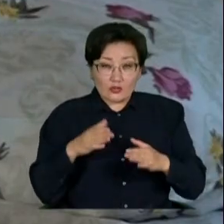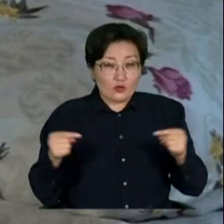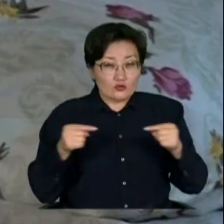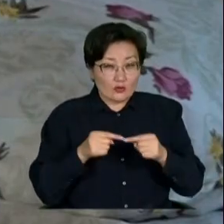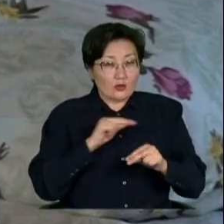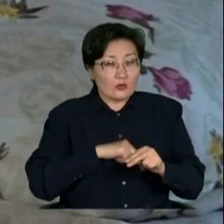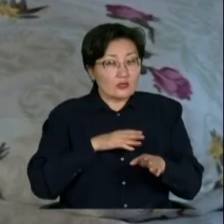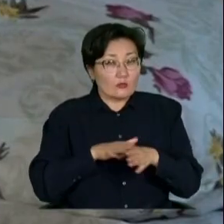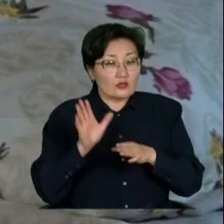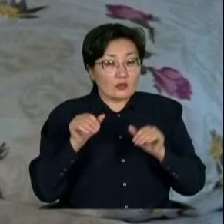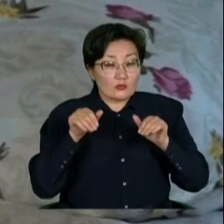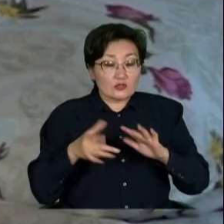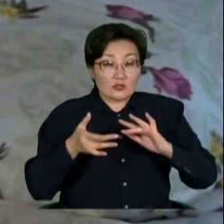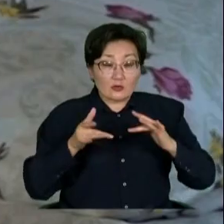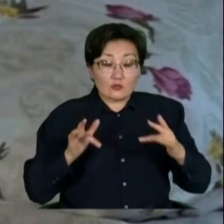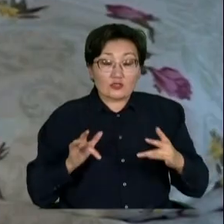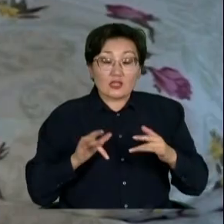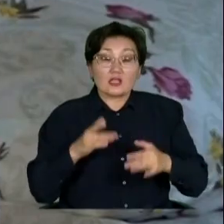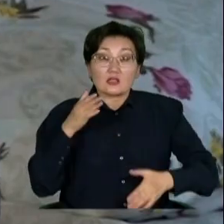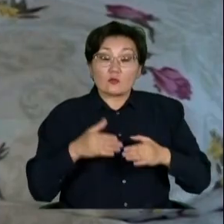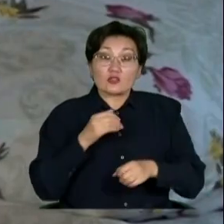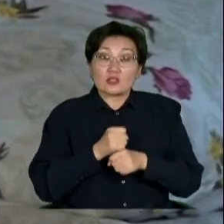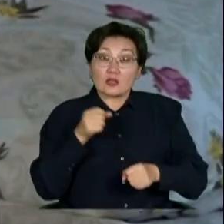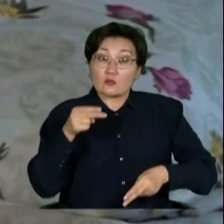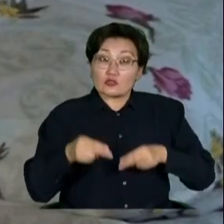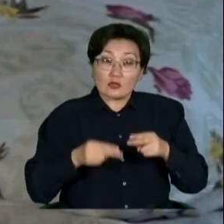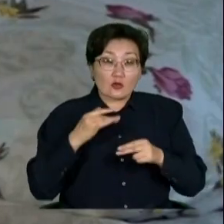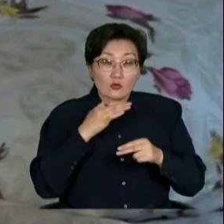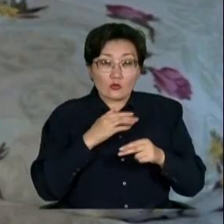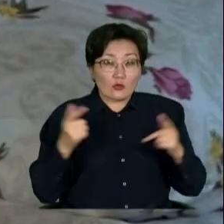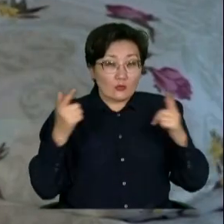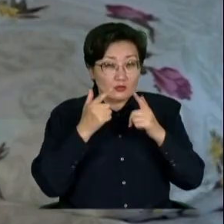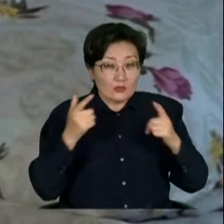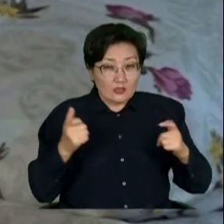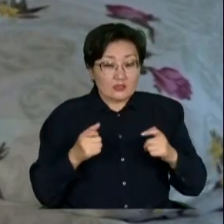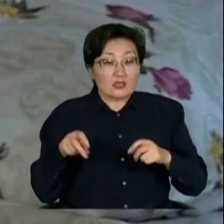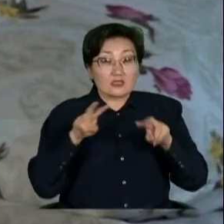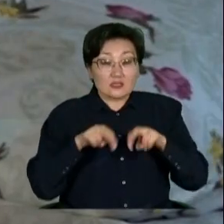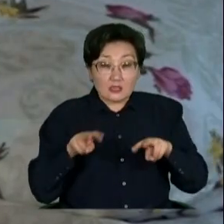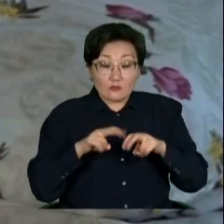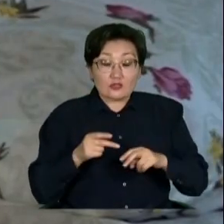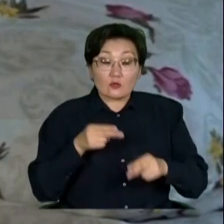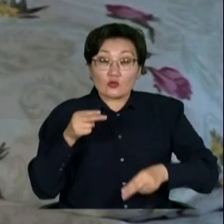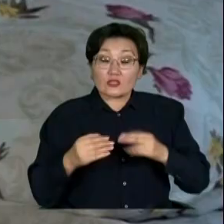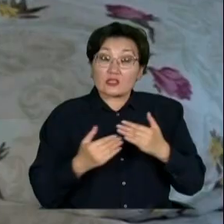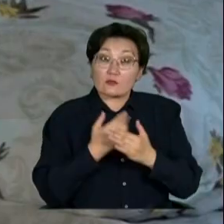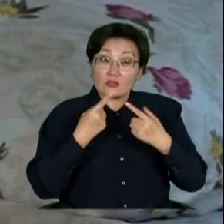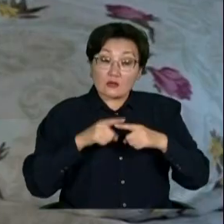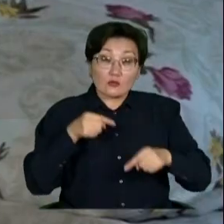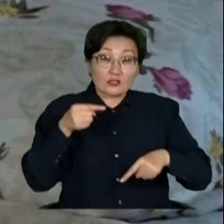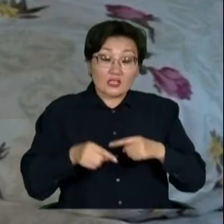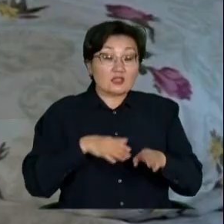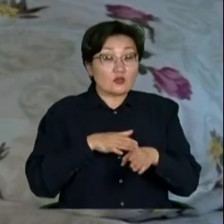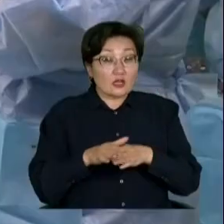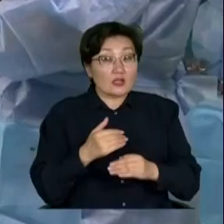ғой деп шештім. Ғаламтордан да робот жасаған операцияға байланысты көп жақсы пікірлер оқыдым. Сондықтан сан, ота, жаңа технологиялар арқылы